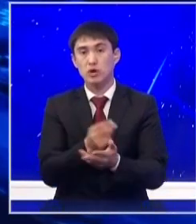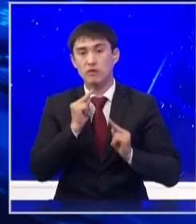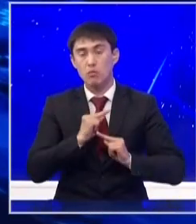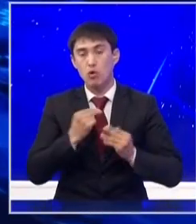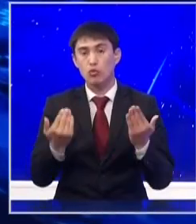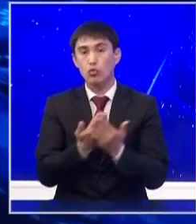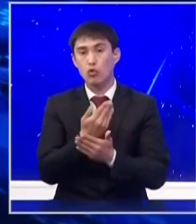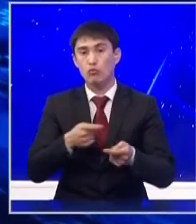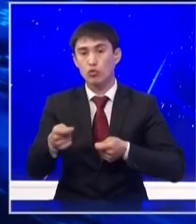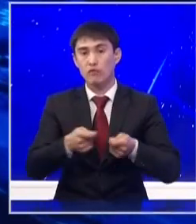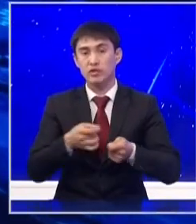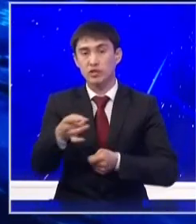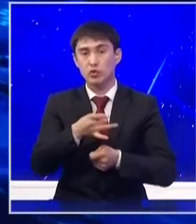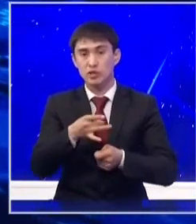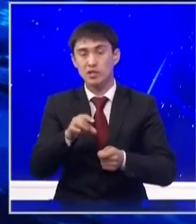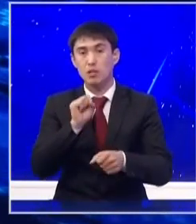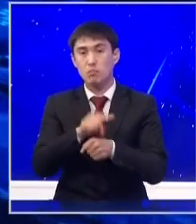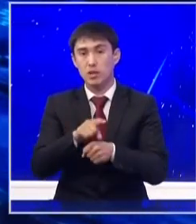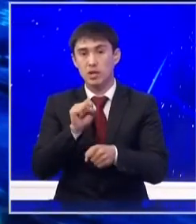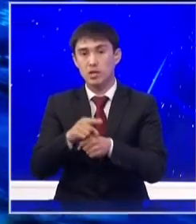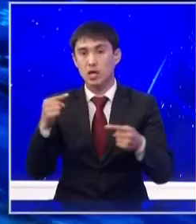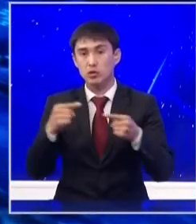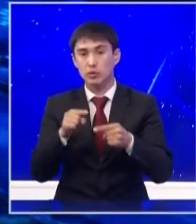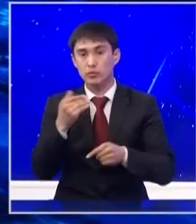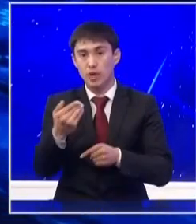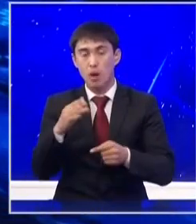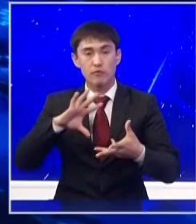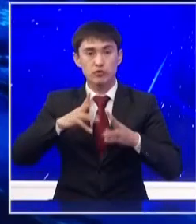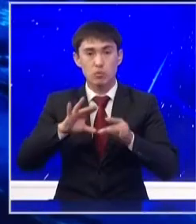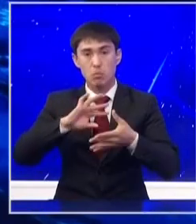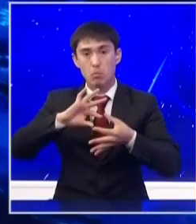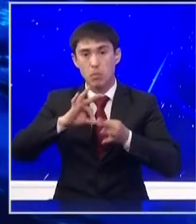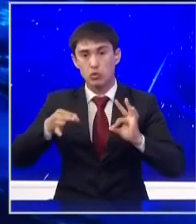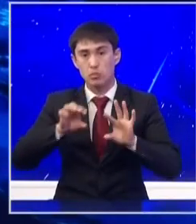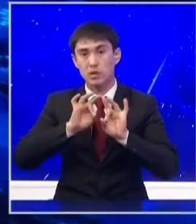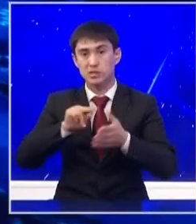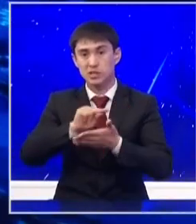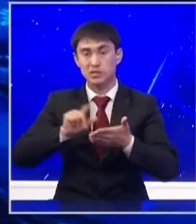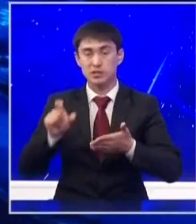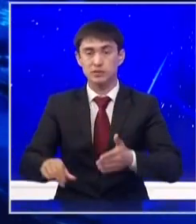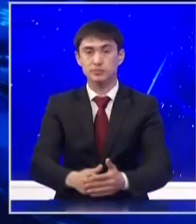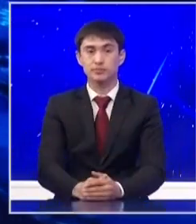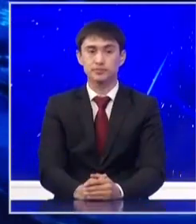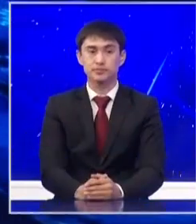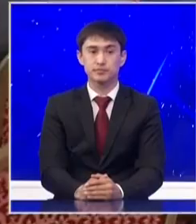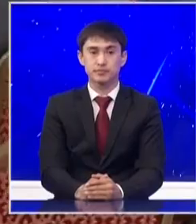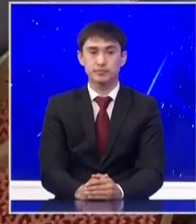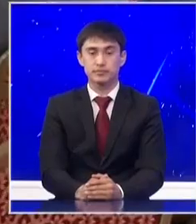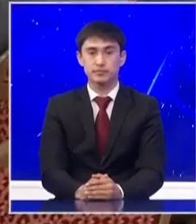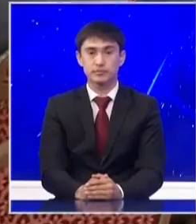в работе новоиспечённому руководителю региона и дал ряд конкретных поручений обо всём подробнее расскажет Эльвира ликерова